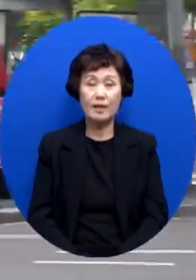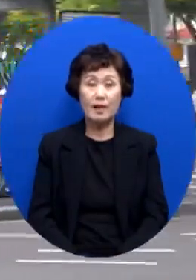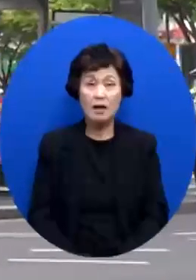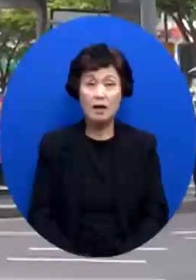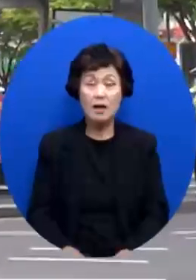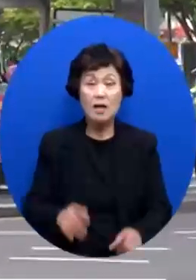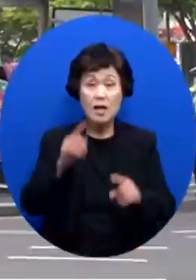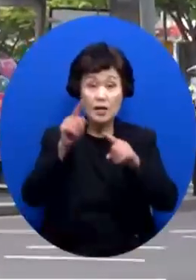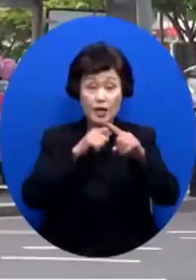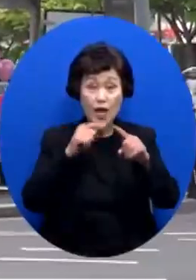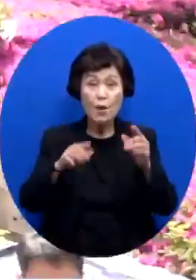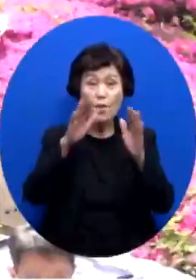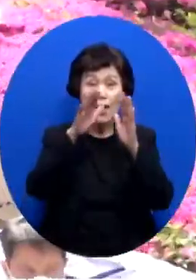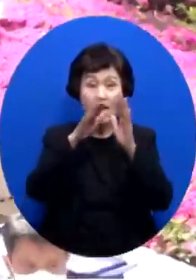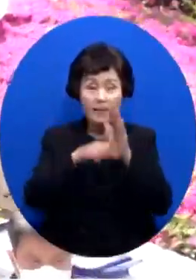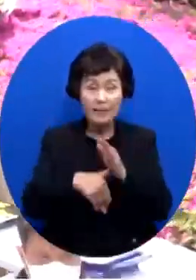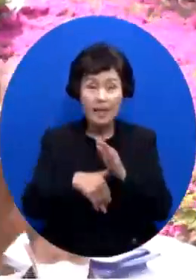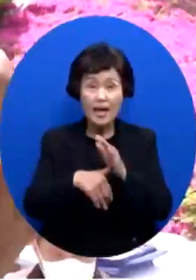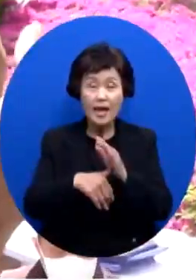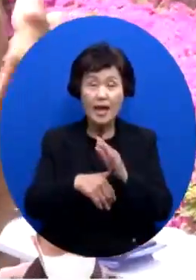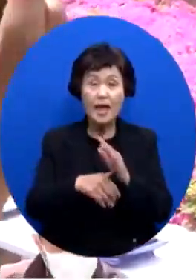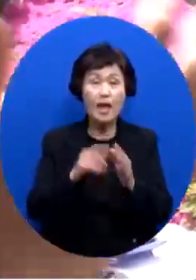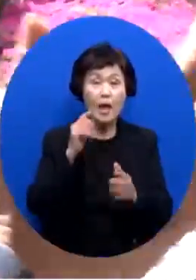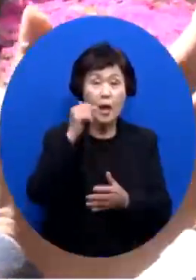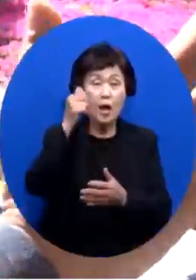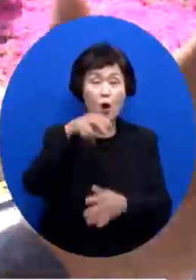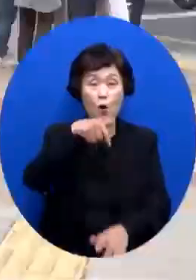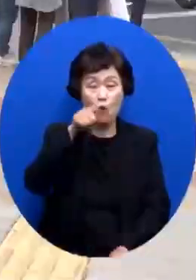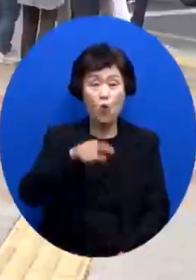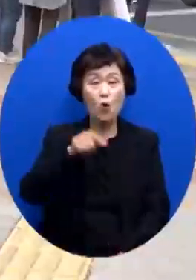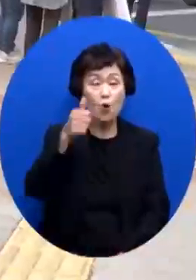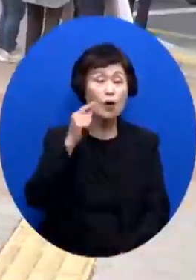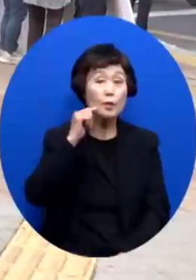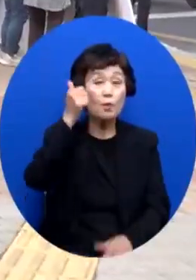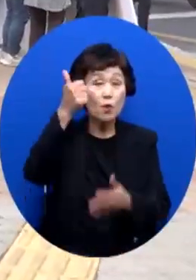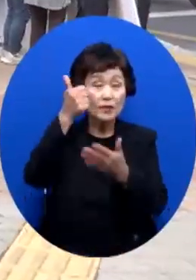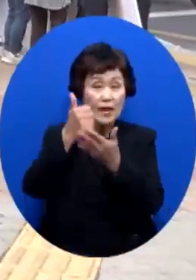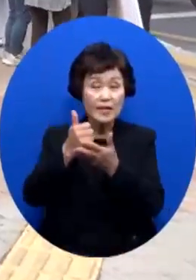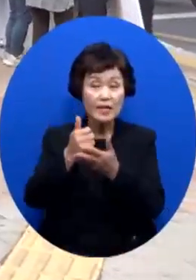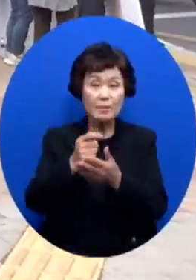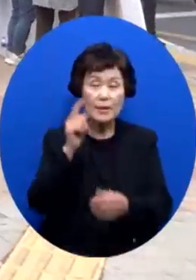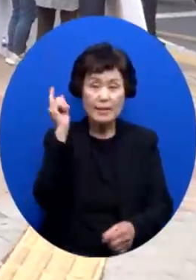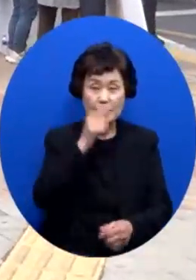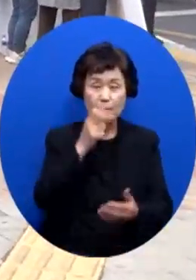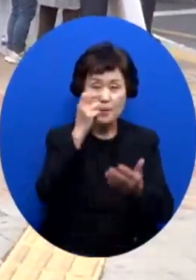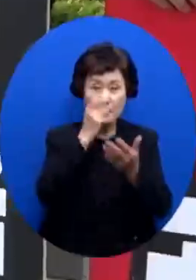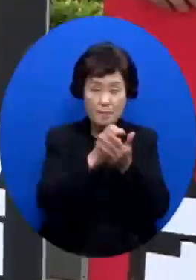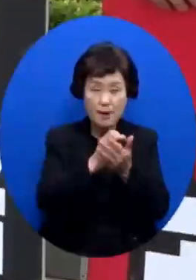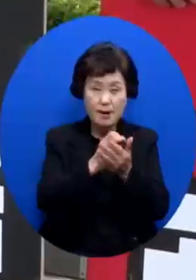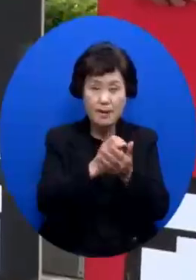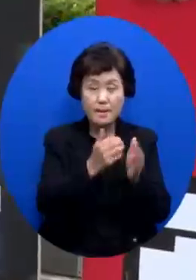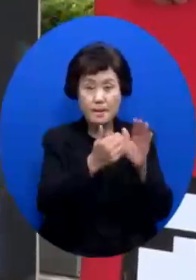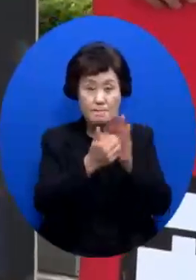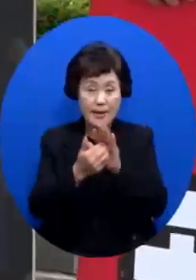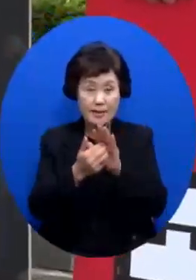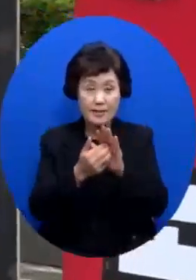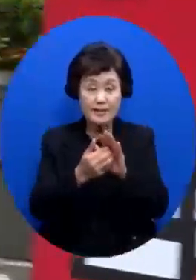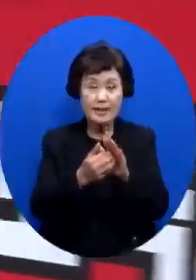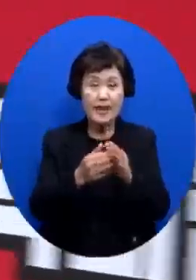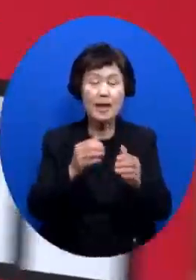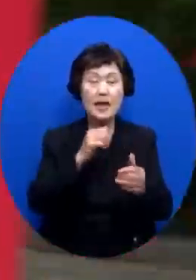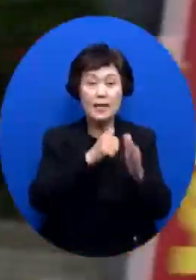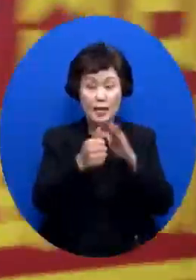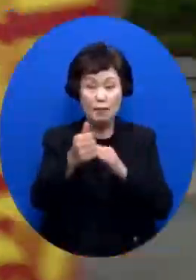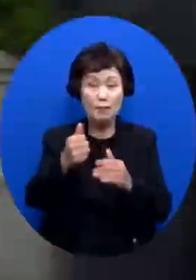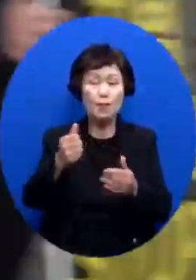이날 대회에서 번영로교회 권규훈 목사를 악법 대응 울산본부장으로 위촉했으며 규탄사와 성명서를